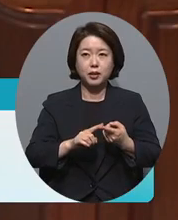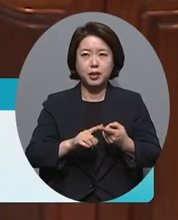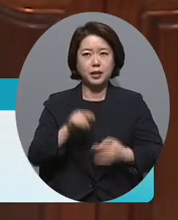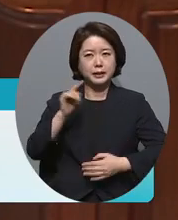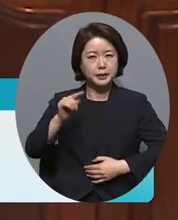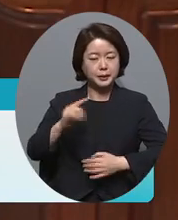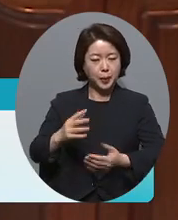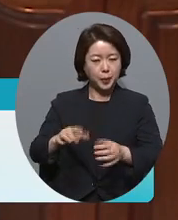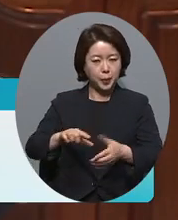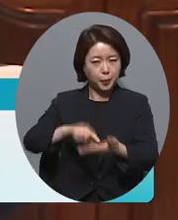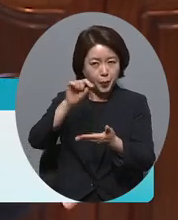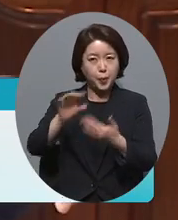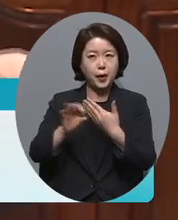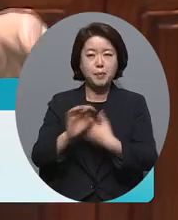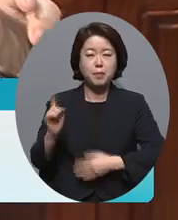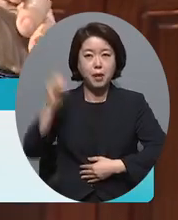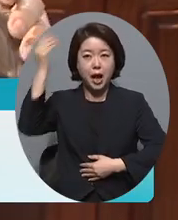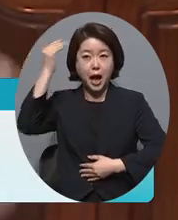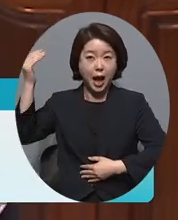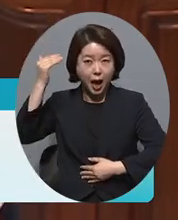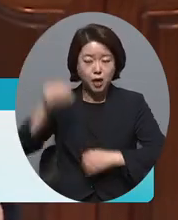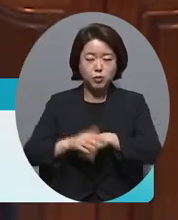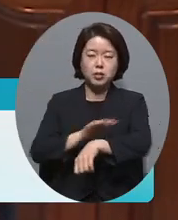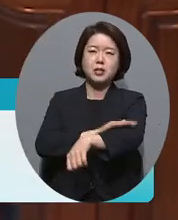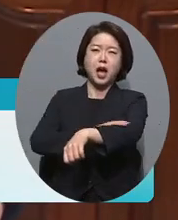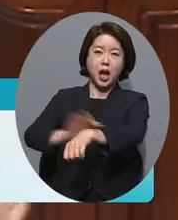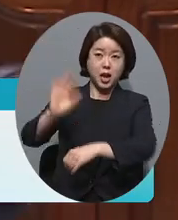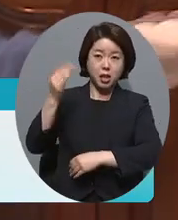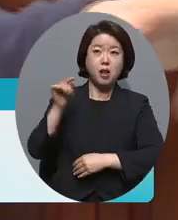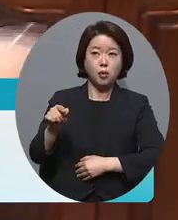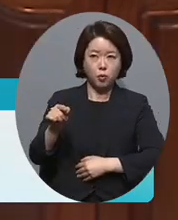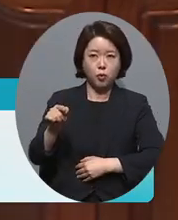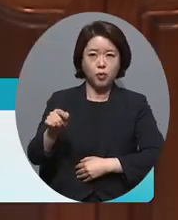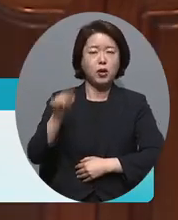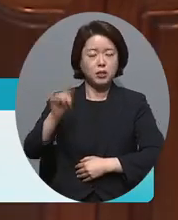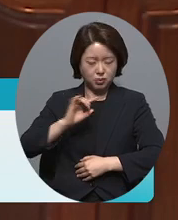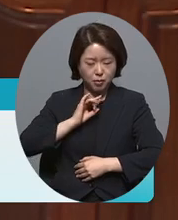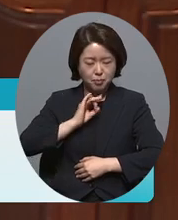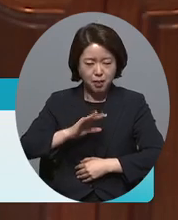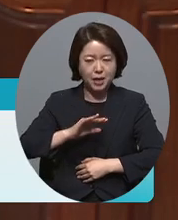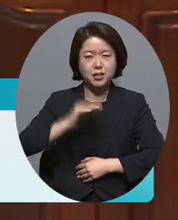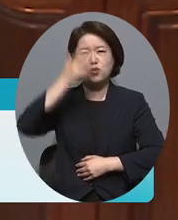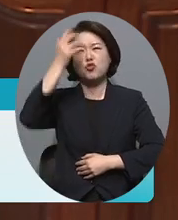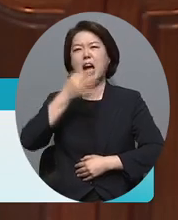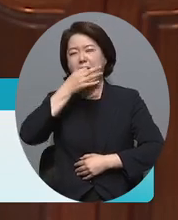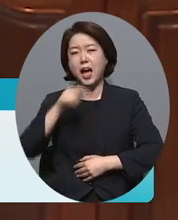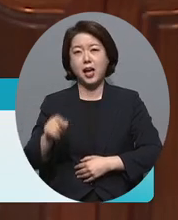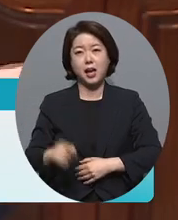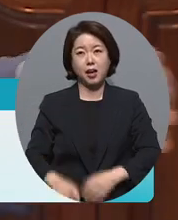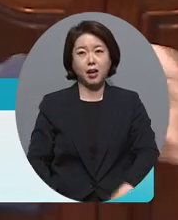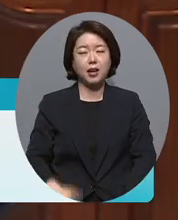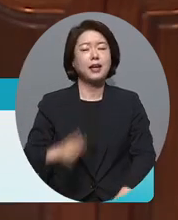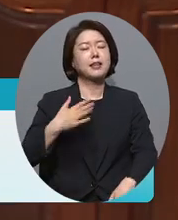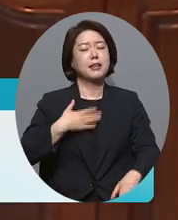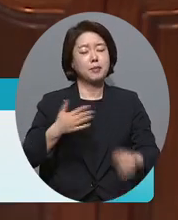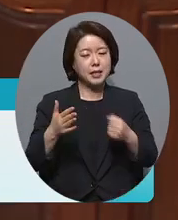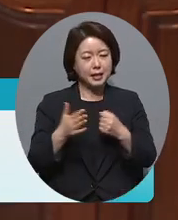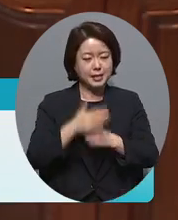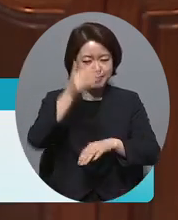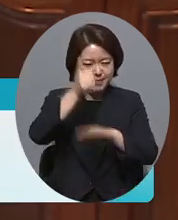요약하면은 대한민국이 잘 되는 거 그 밖에 야심이 없어 그러니까 나는